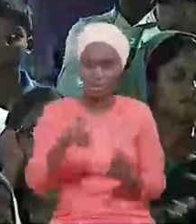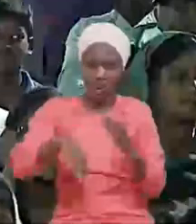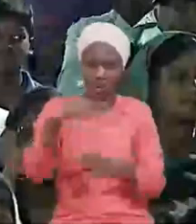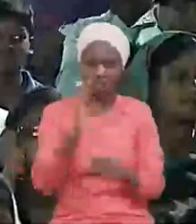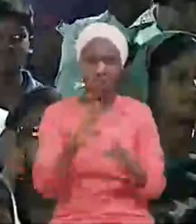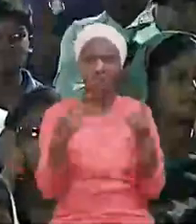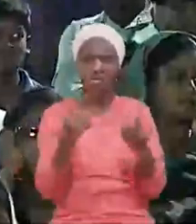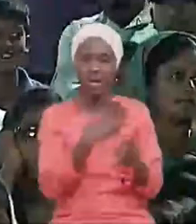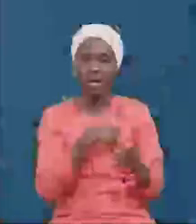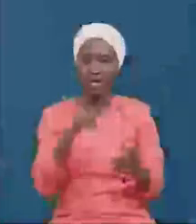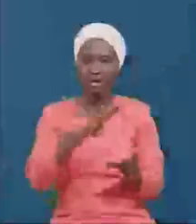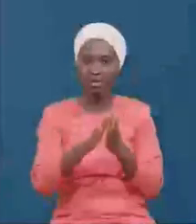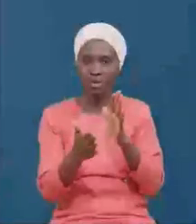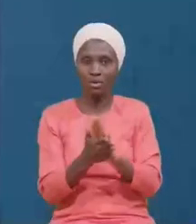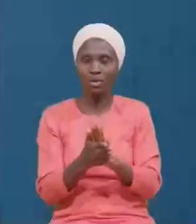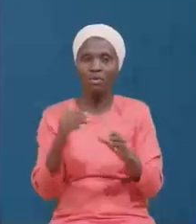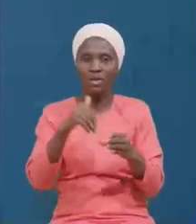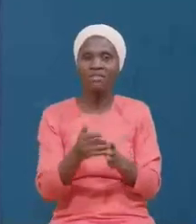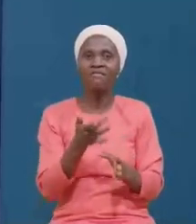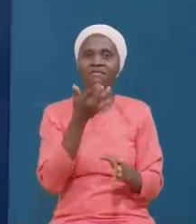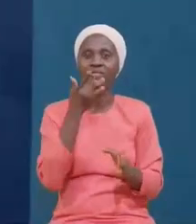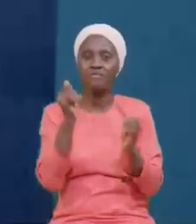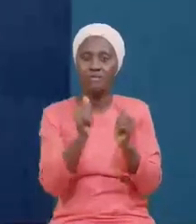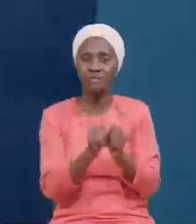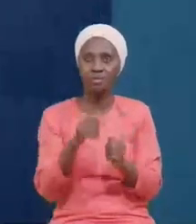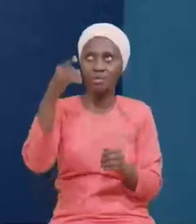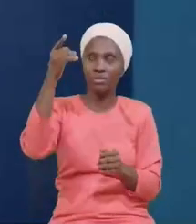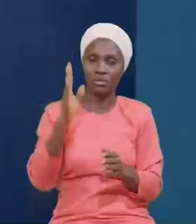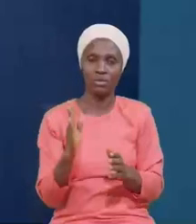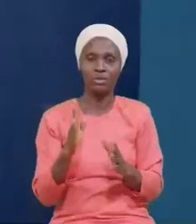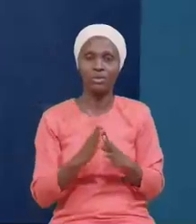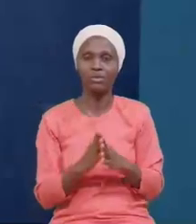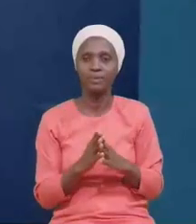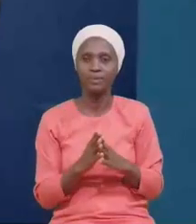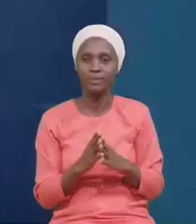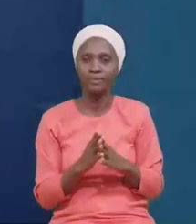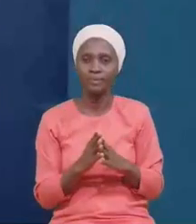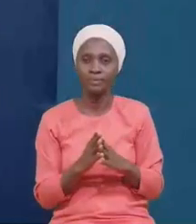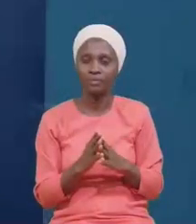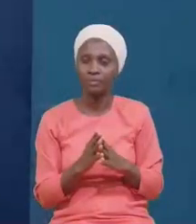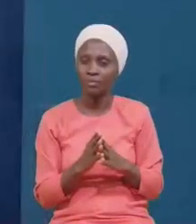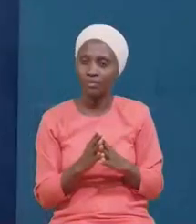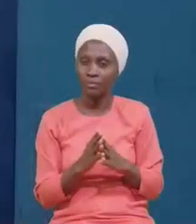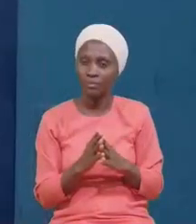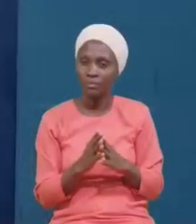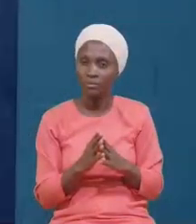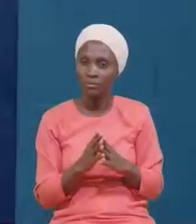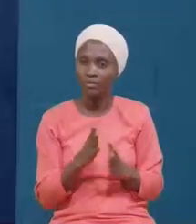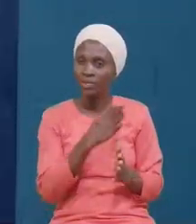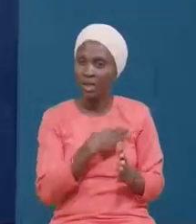Qui puisse vous faire sortir du péché et vous amener à la faveur du Sauveur.